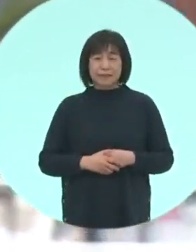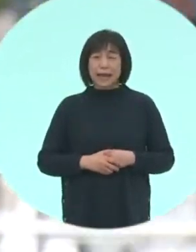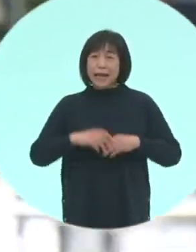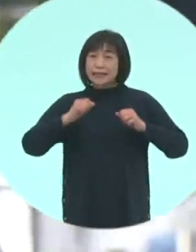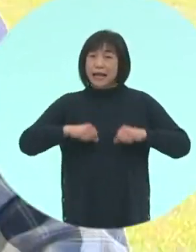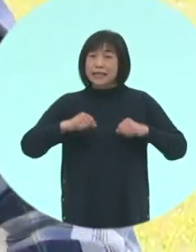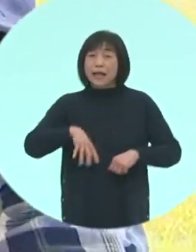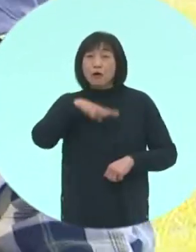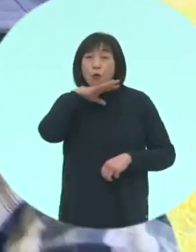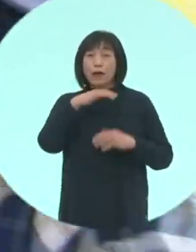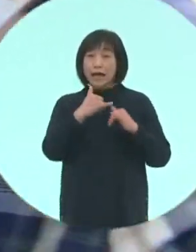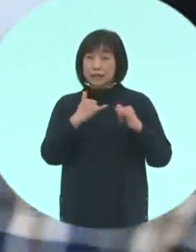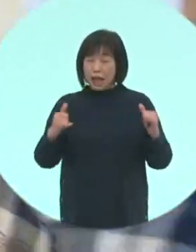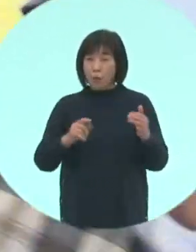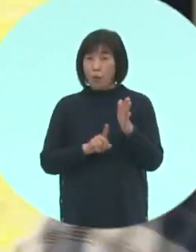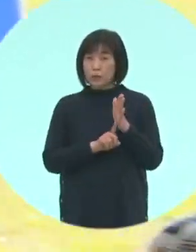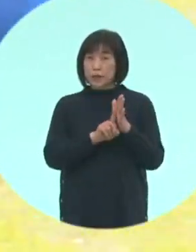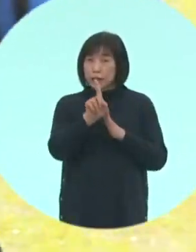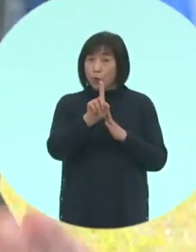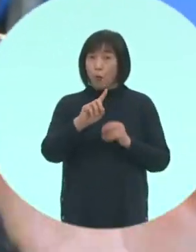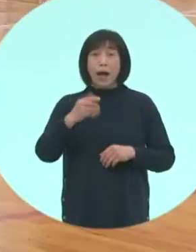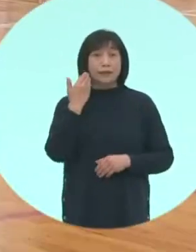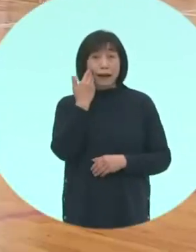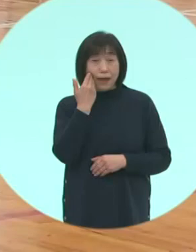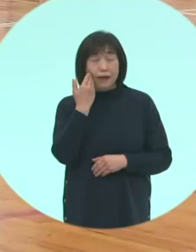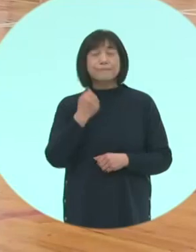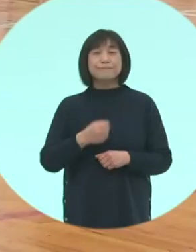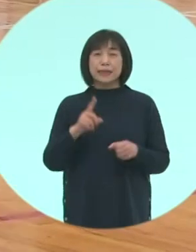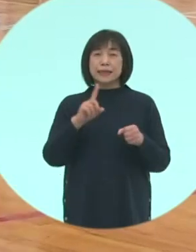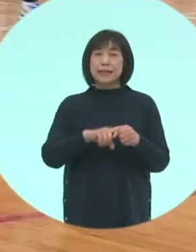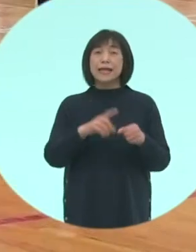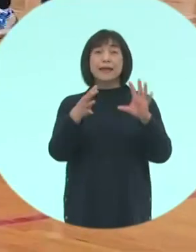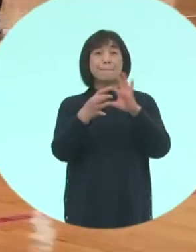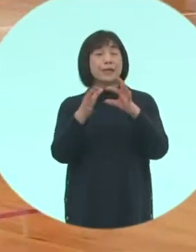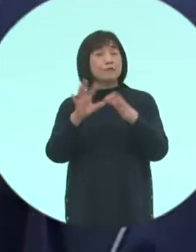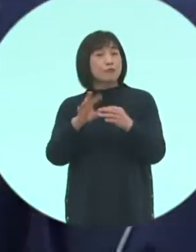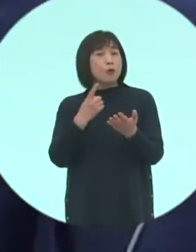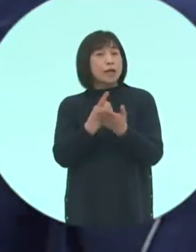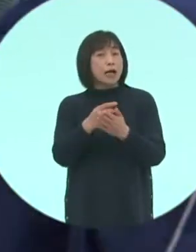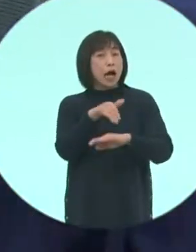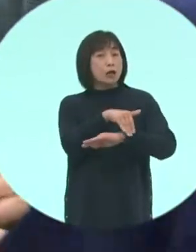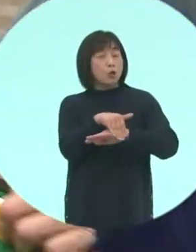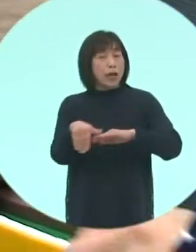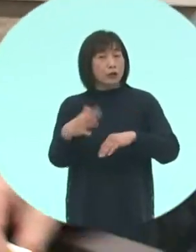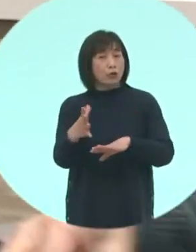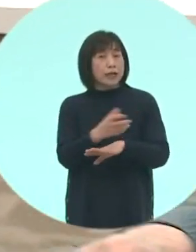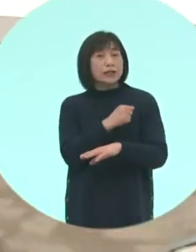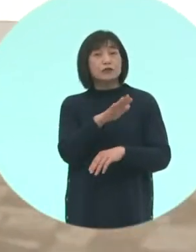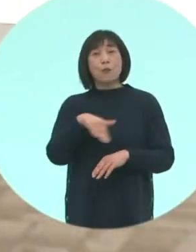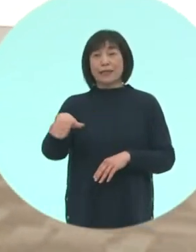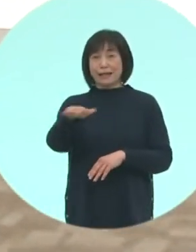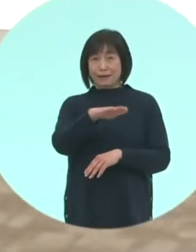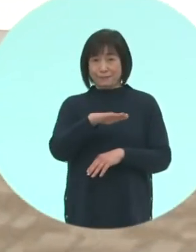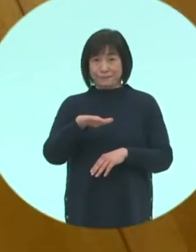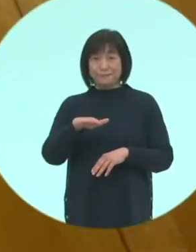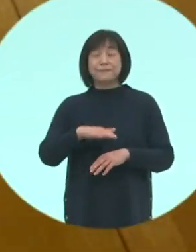気な高齢者の代表ともいえるのが、年リンピックに参加予定だった選手の皆さん。